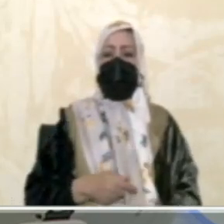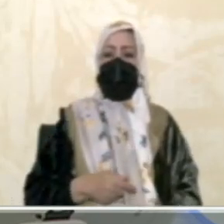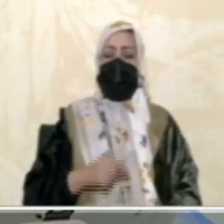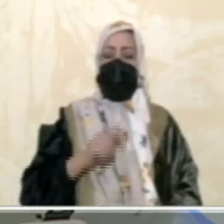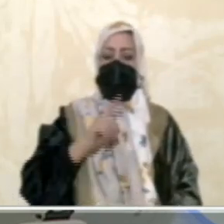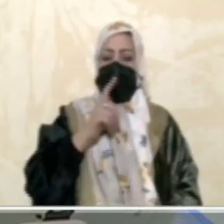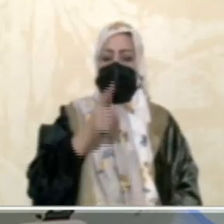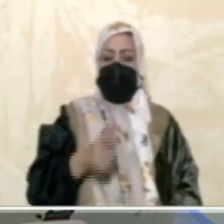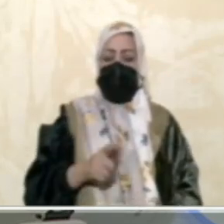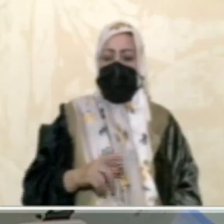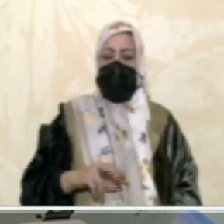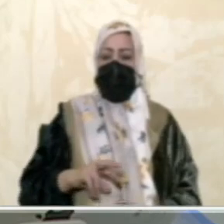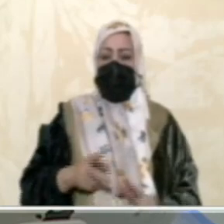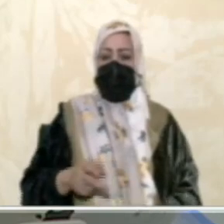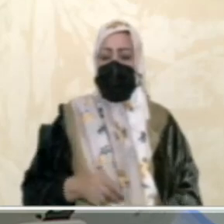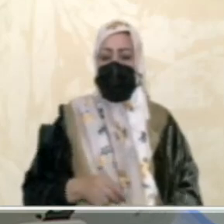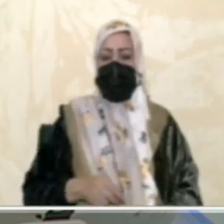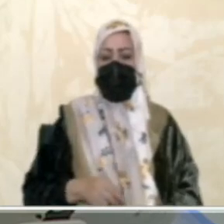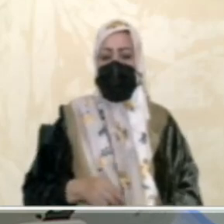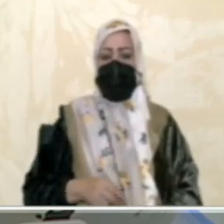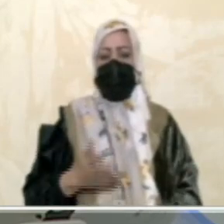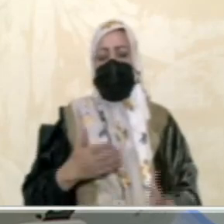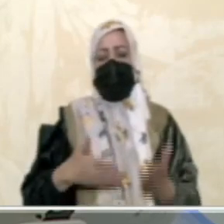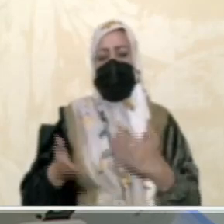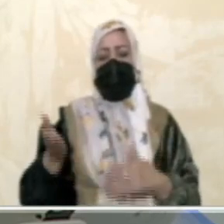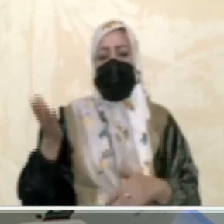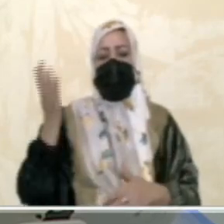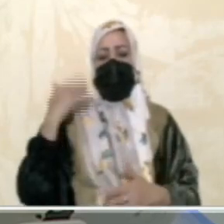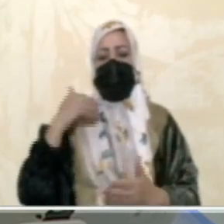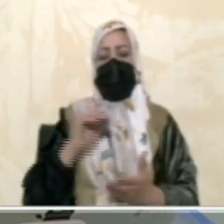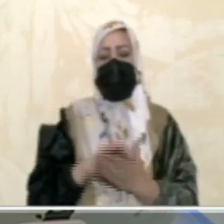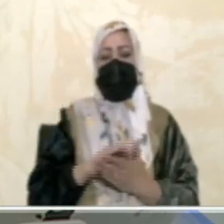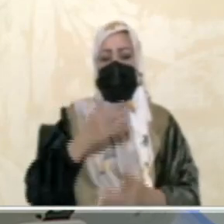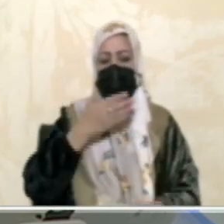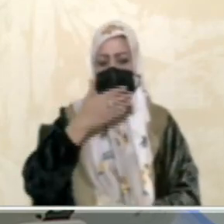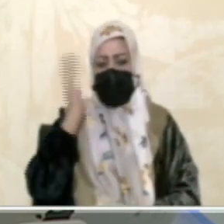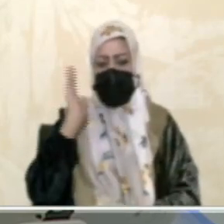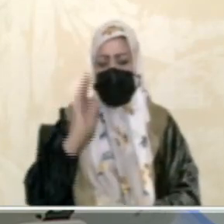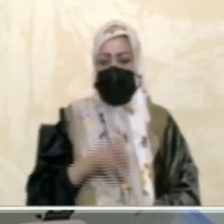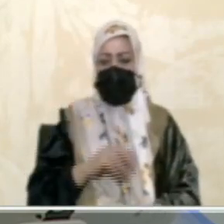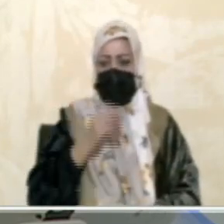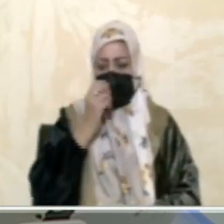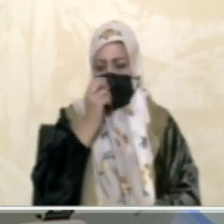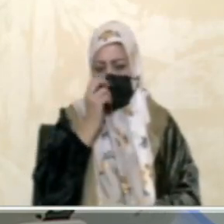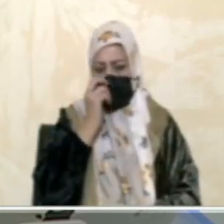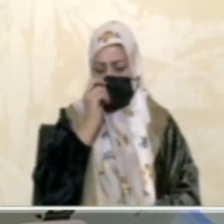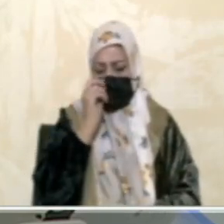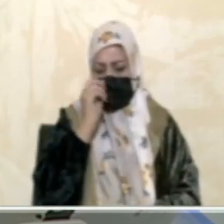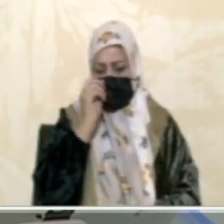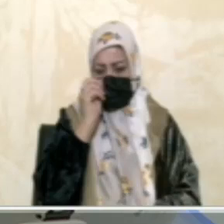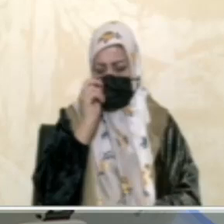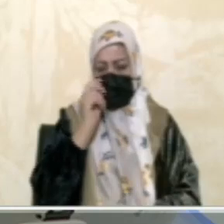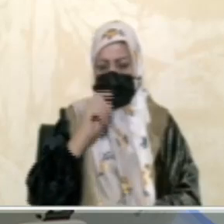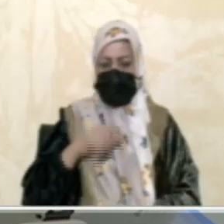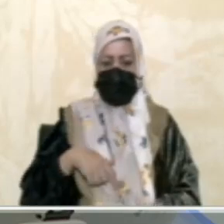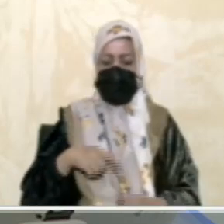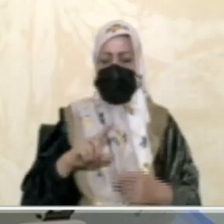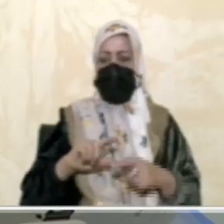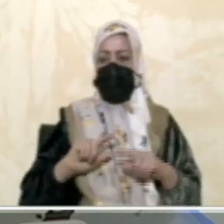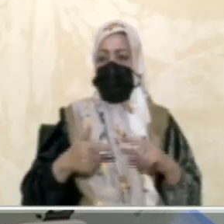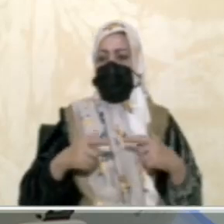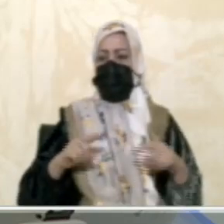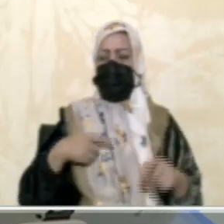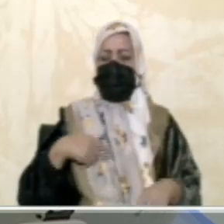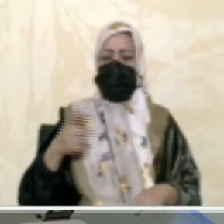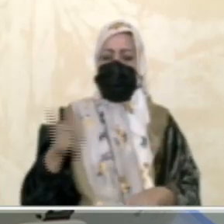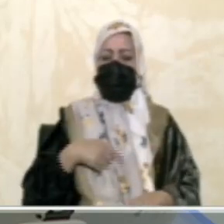الصحابه وما انكر بعضهم على بعض هو اذا كان الصحابه اختلفوا في فهم قول النبي صلى الله عليه وسلم لا يصلينا